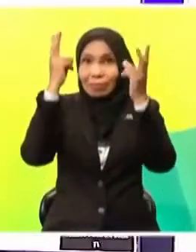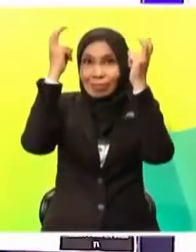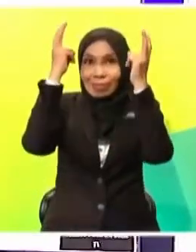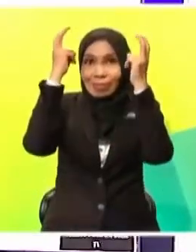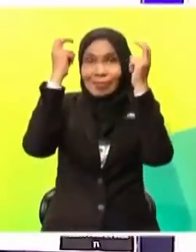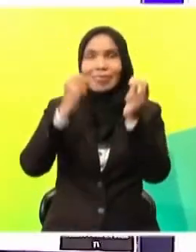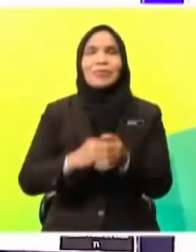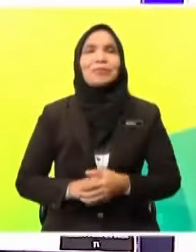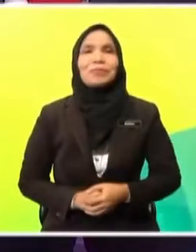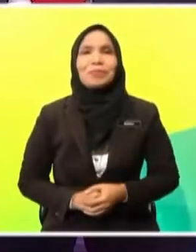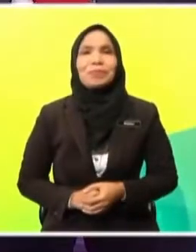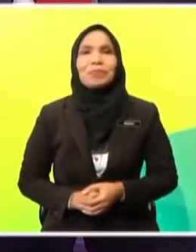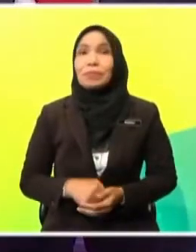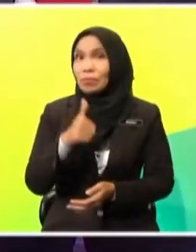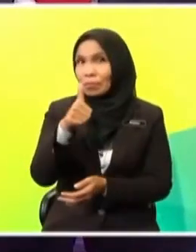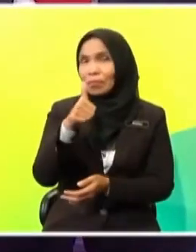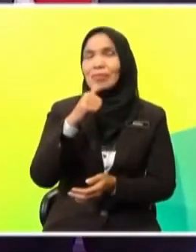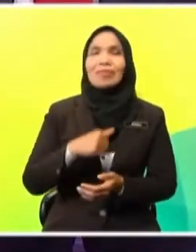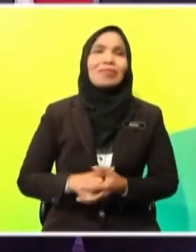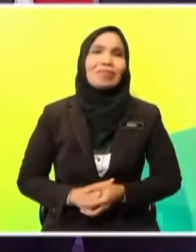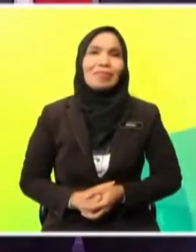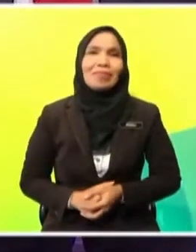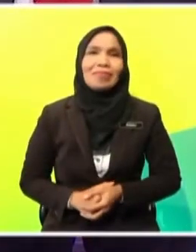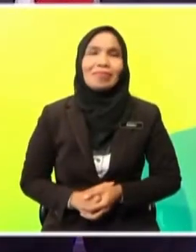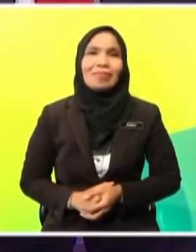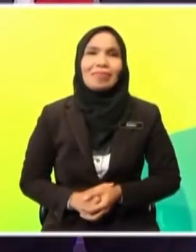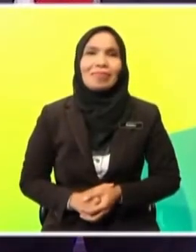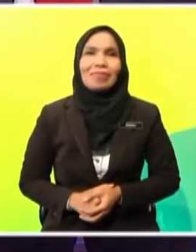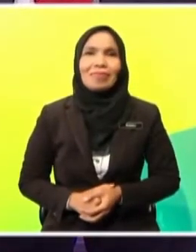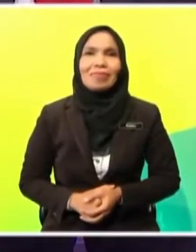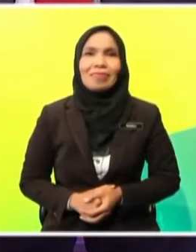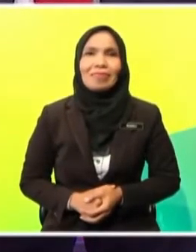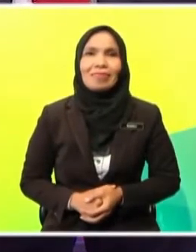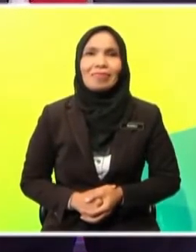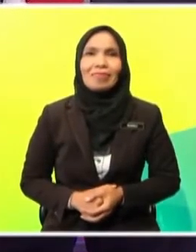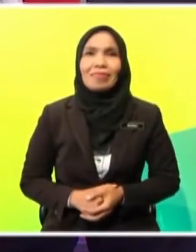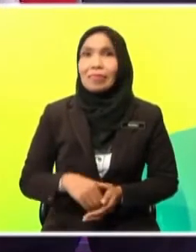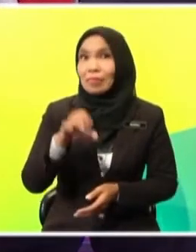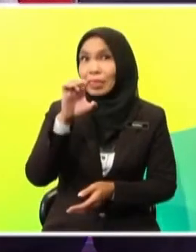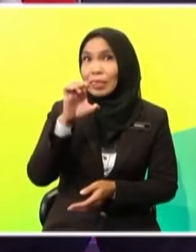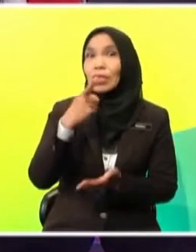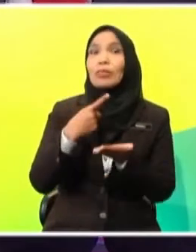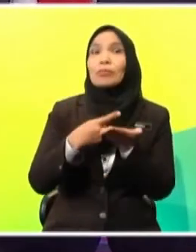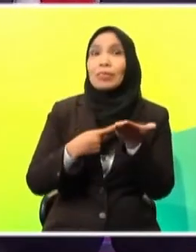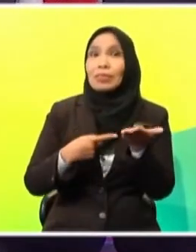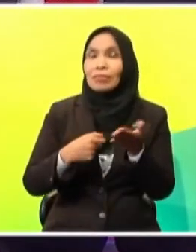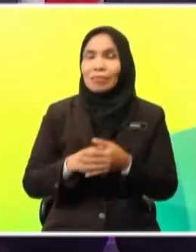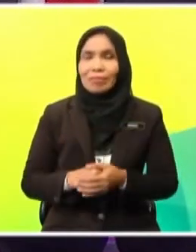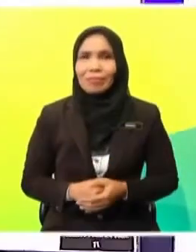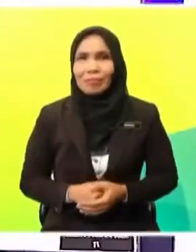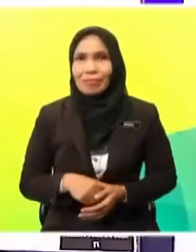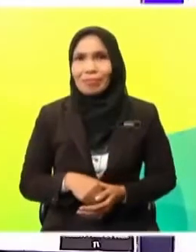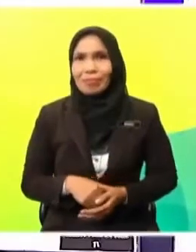Baguslah gak yogs warna Jadi kalau huruf-huruf vokal yang lain e-kado ih aku perkataan sesuai Kak